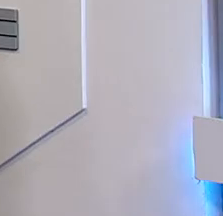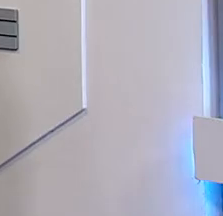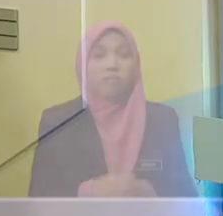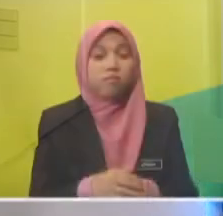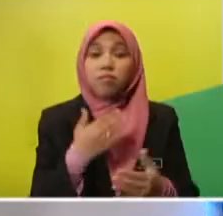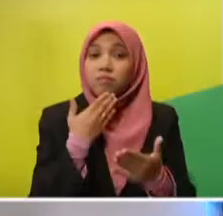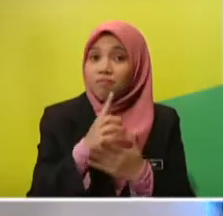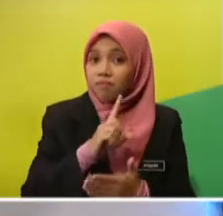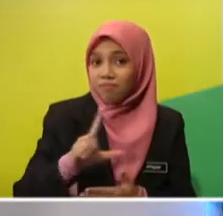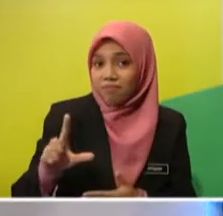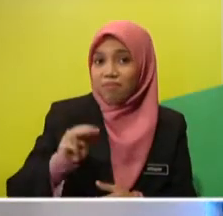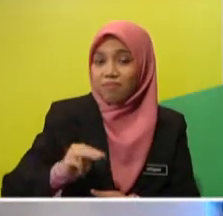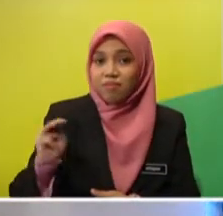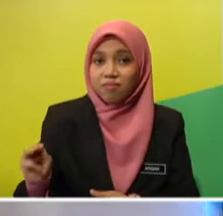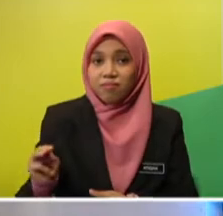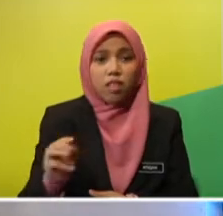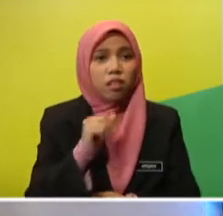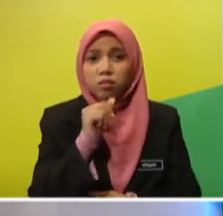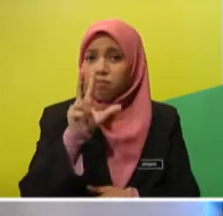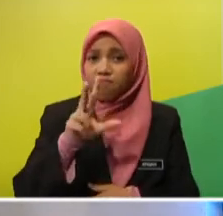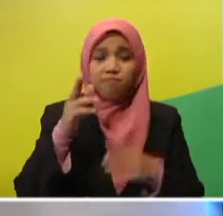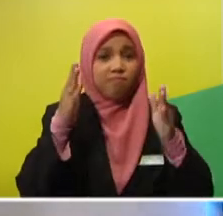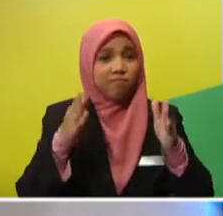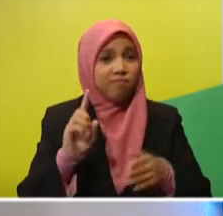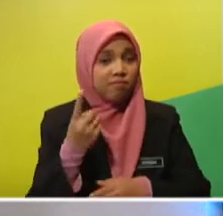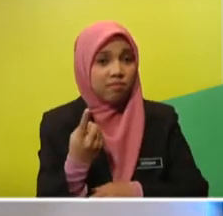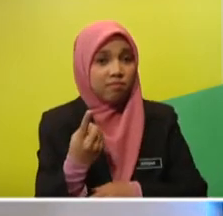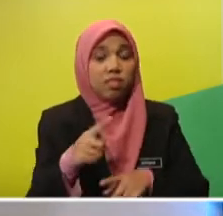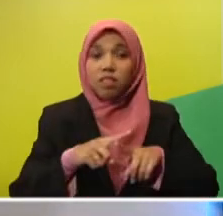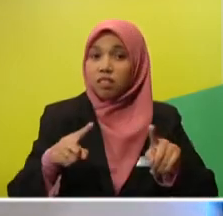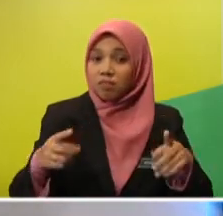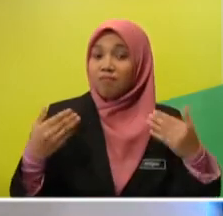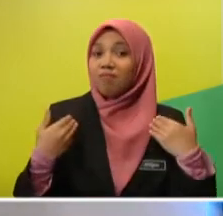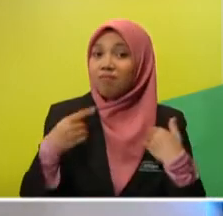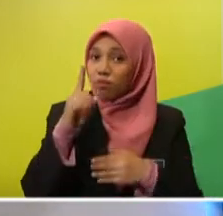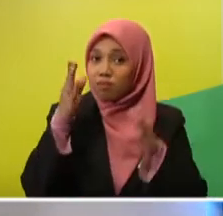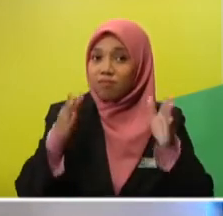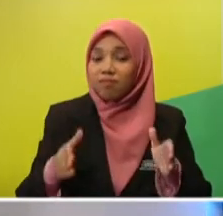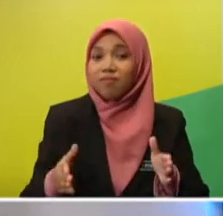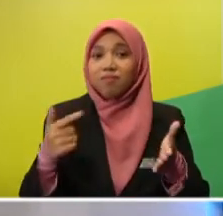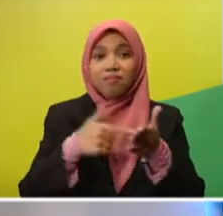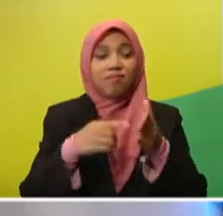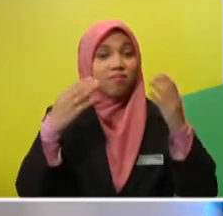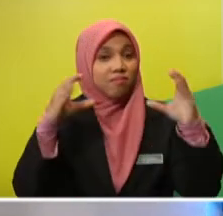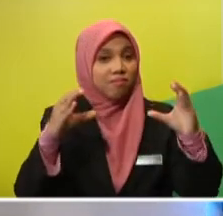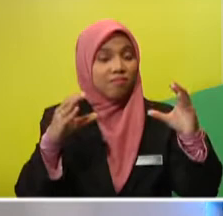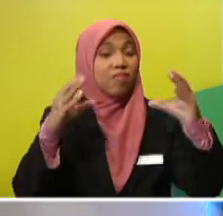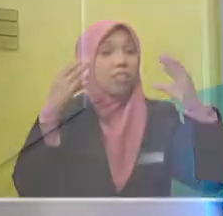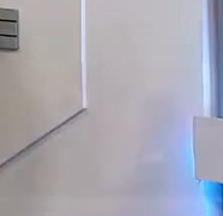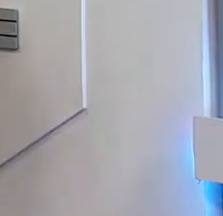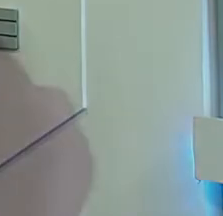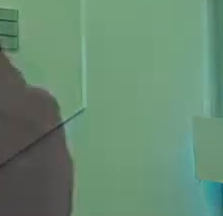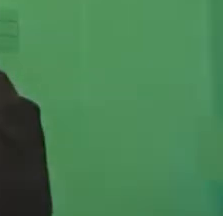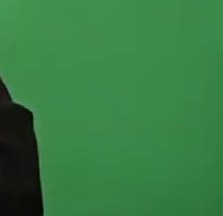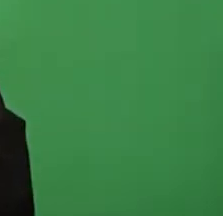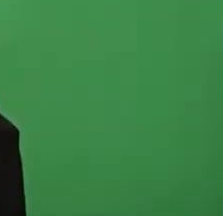bertiga sahaja. Kita juga bersama dengan Cikgu Nur Atika Adni, juga dari sekolah yang